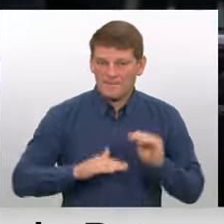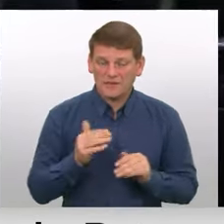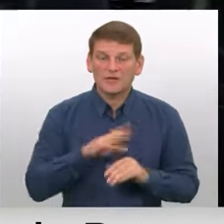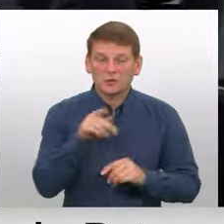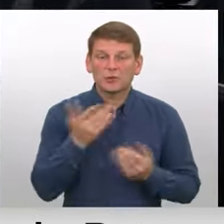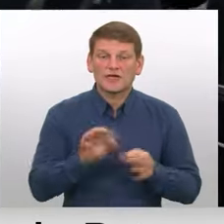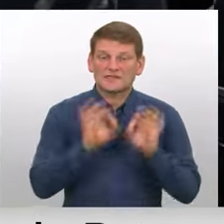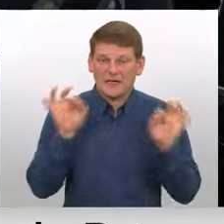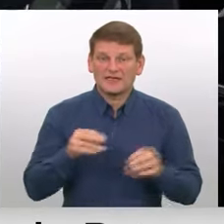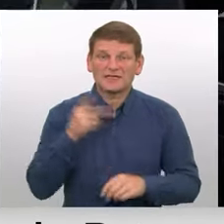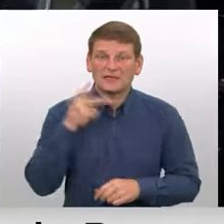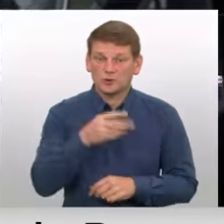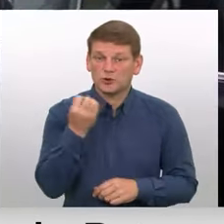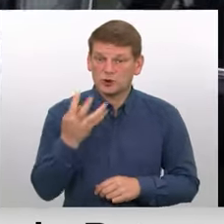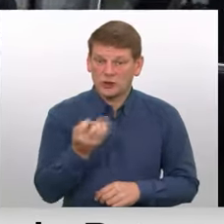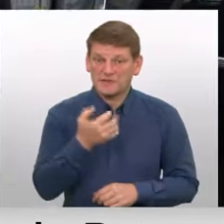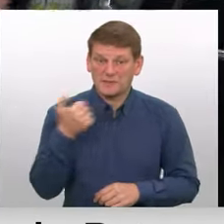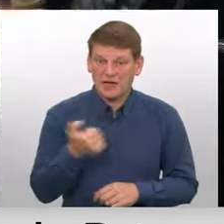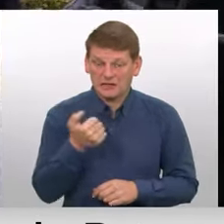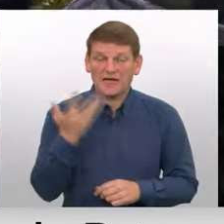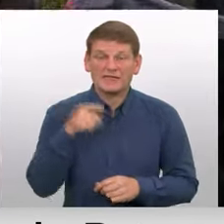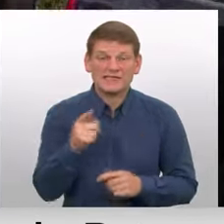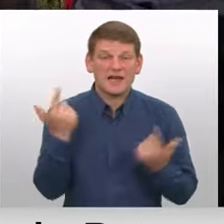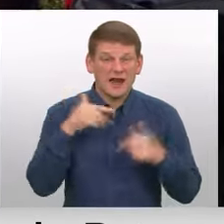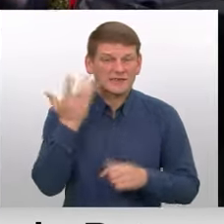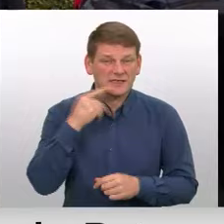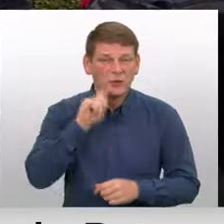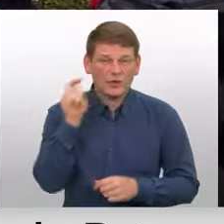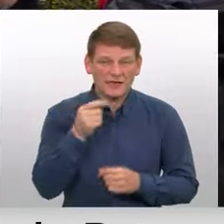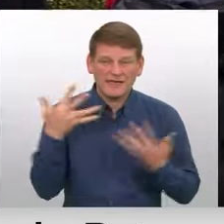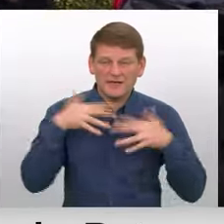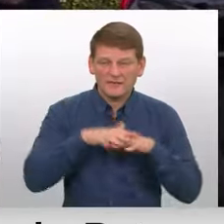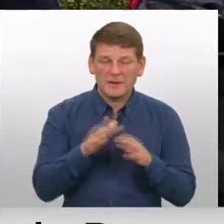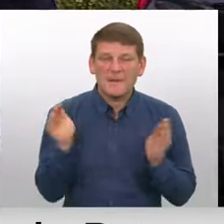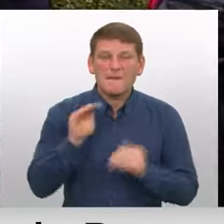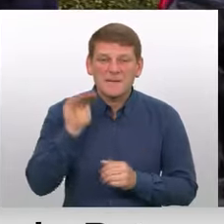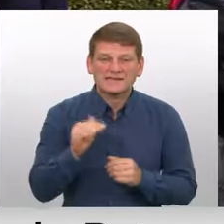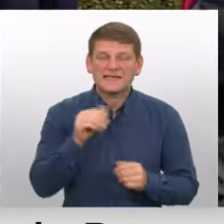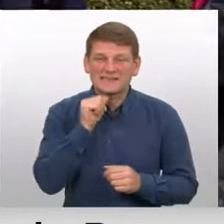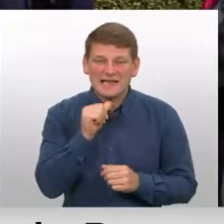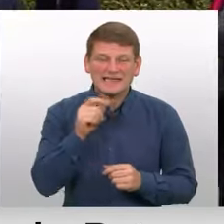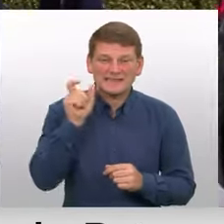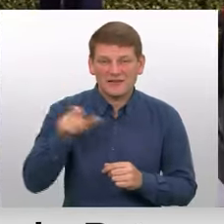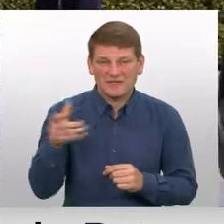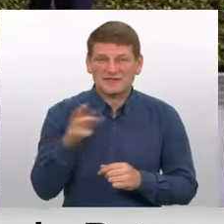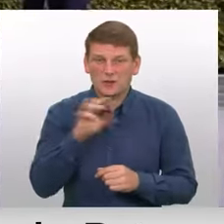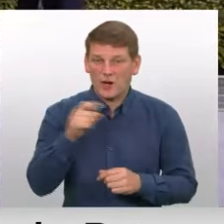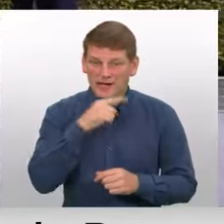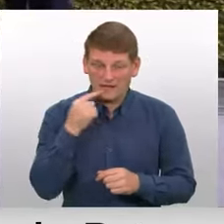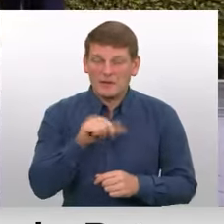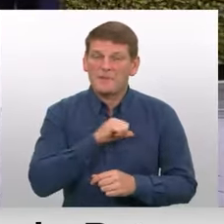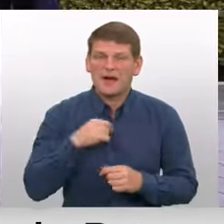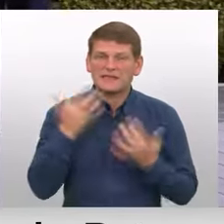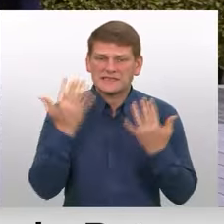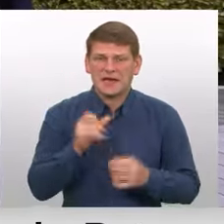stājās 2014. Gadā. Tas ir laiks, kad atceramies Ukrainā iefiltrējās mazie zaļie cilvēciņi no Krievijas. Pati ceremonija